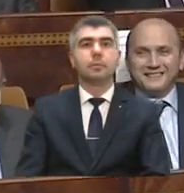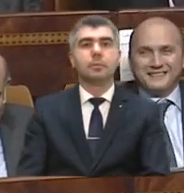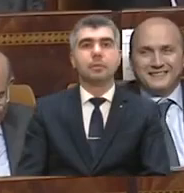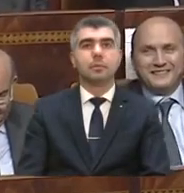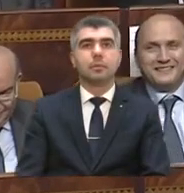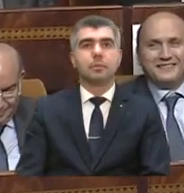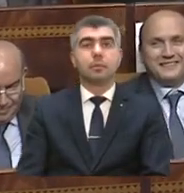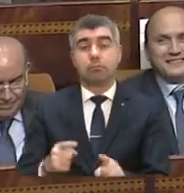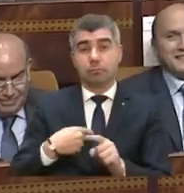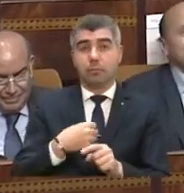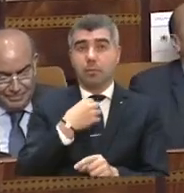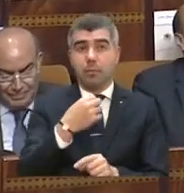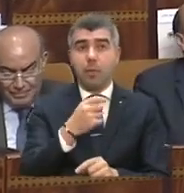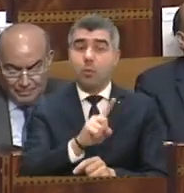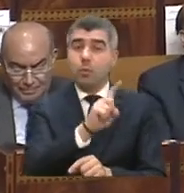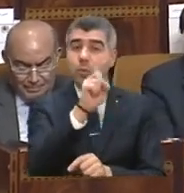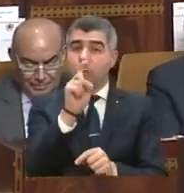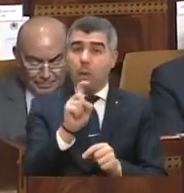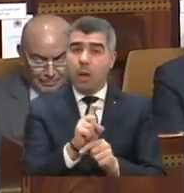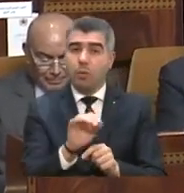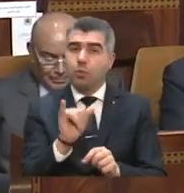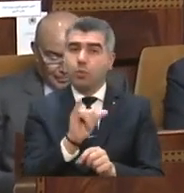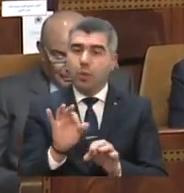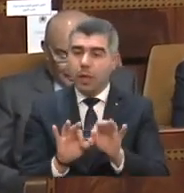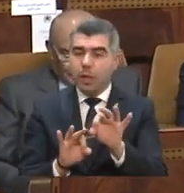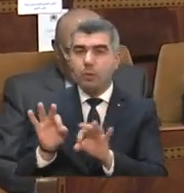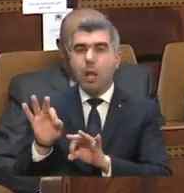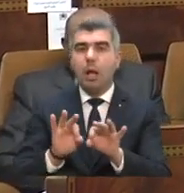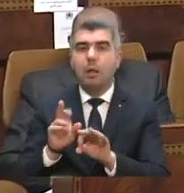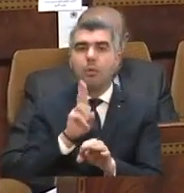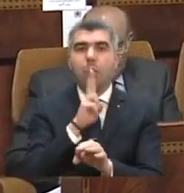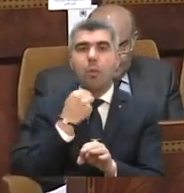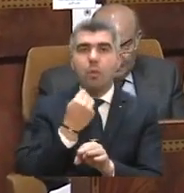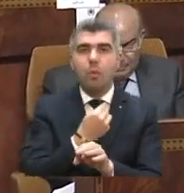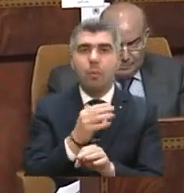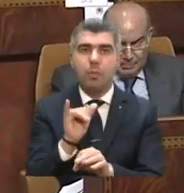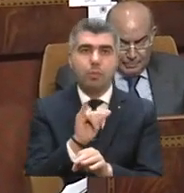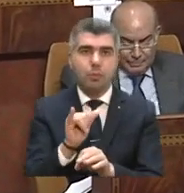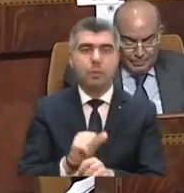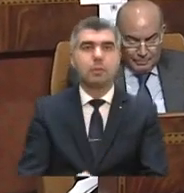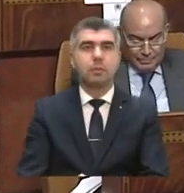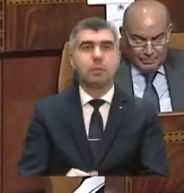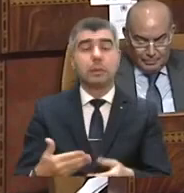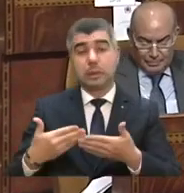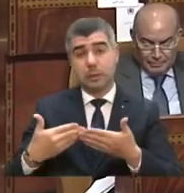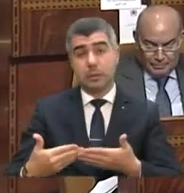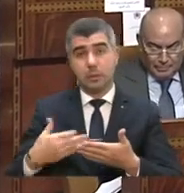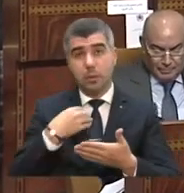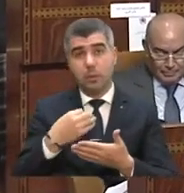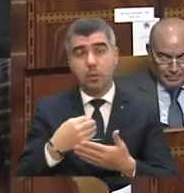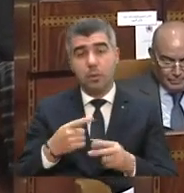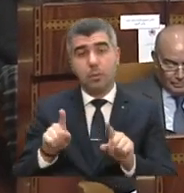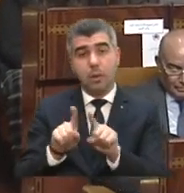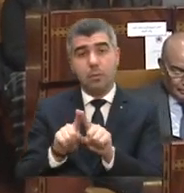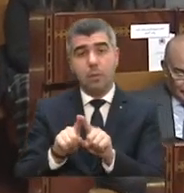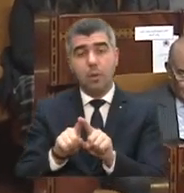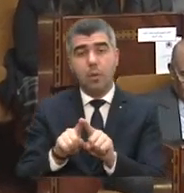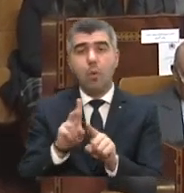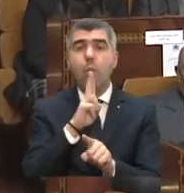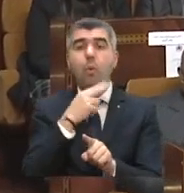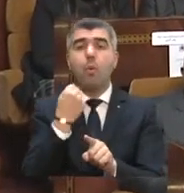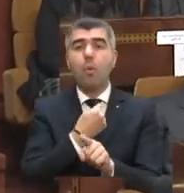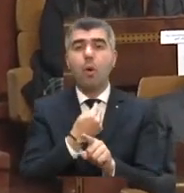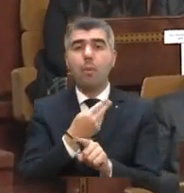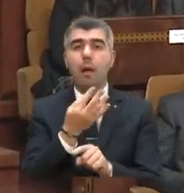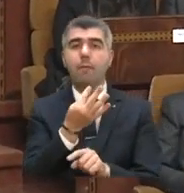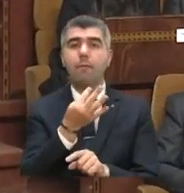كان سائل الحكومة شنو الإجراءات اللي قمتوا بها من أجل التخفيف من هذا الأمر هذا، وخاصة على أن هناك تصريحات من الحكومة الفرنسية اللي